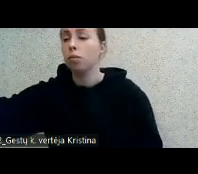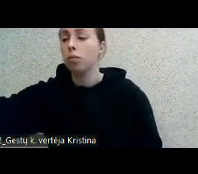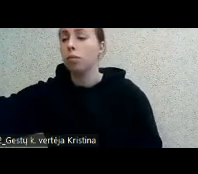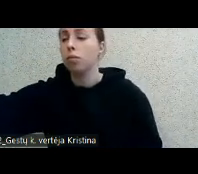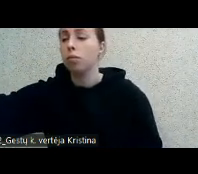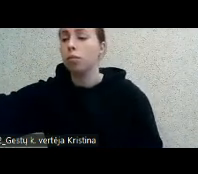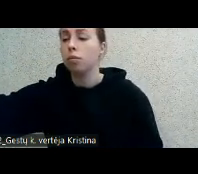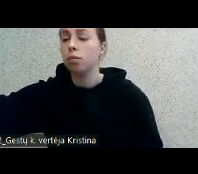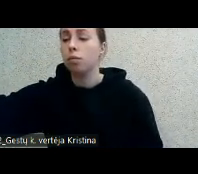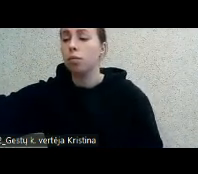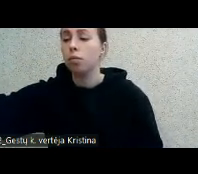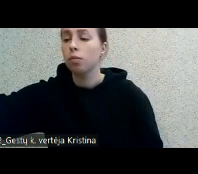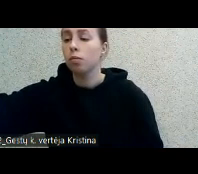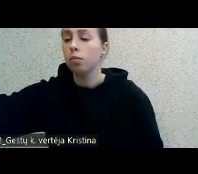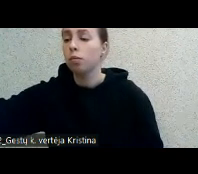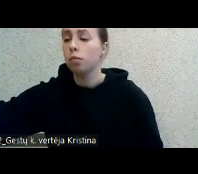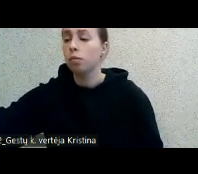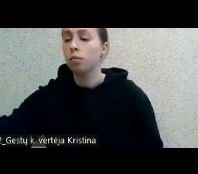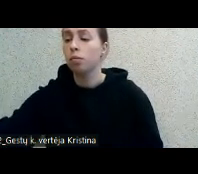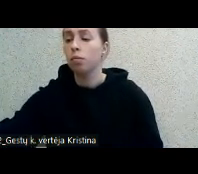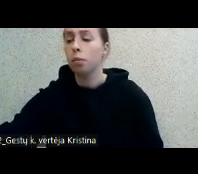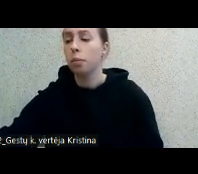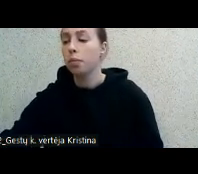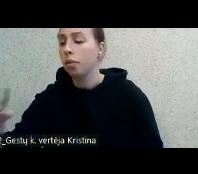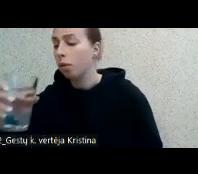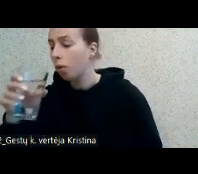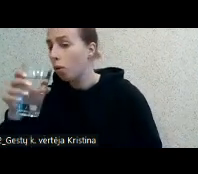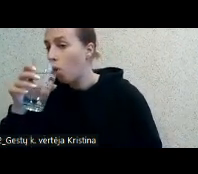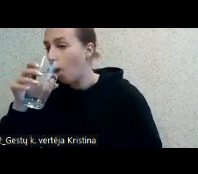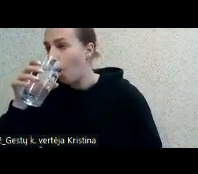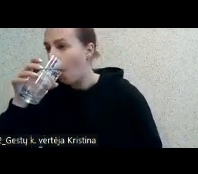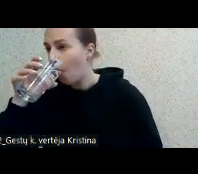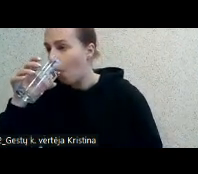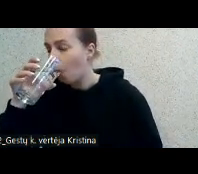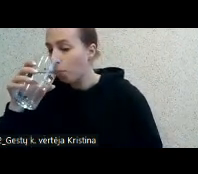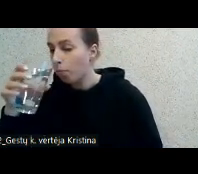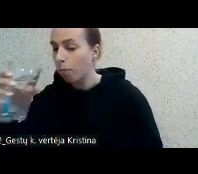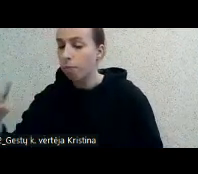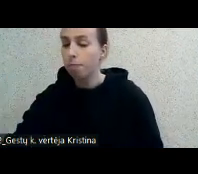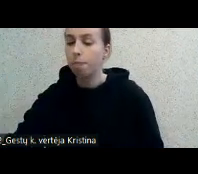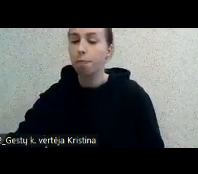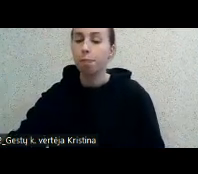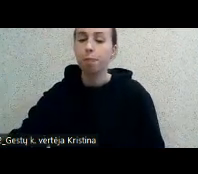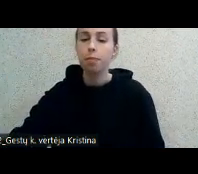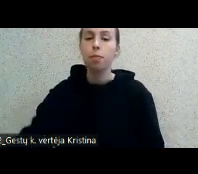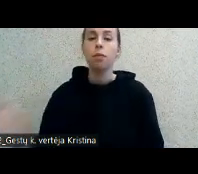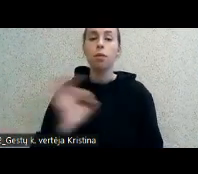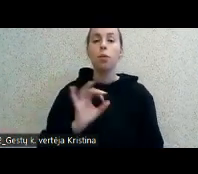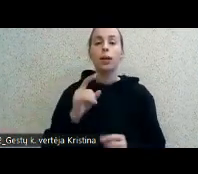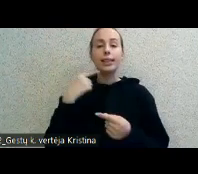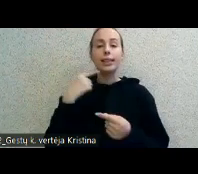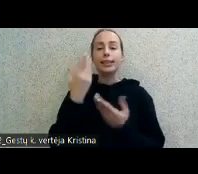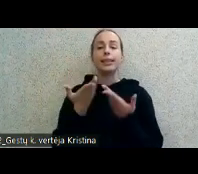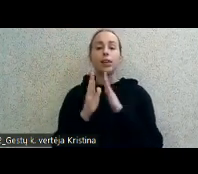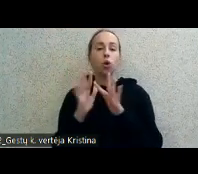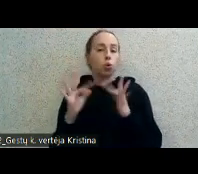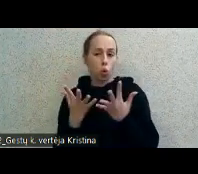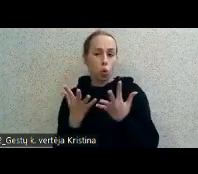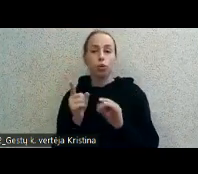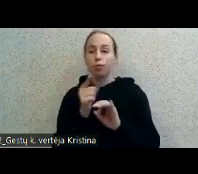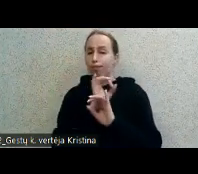Okay, so primary is very different to secondary. Jo, labai skiriasi kokios tai knygos, nes pradėkime nuo